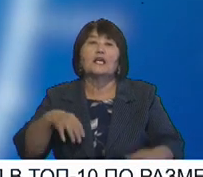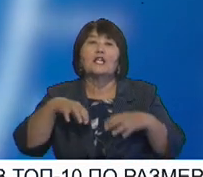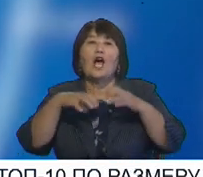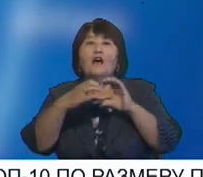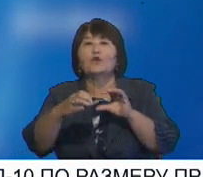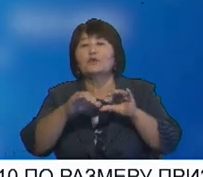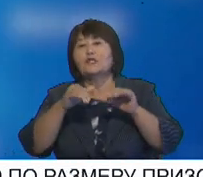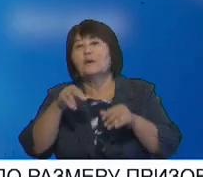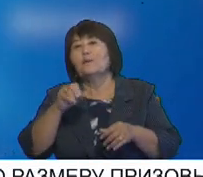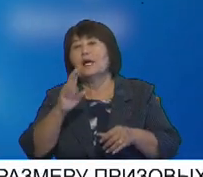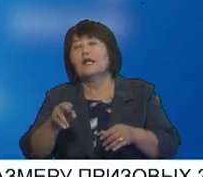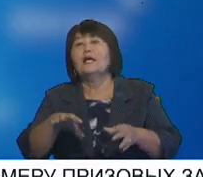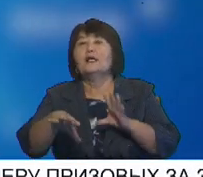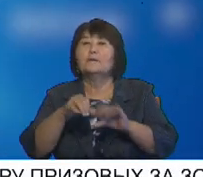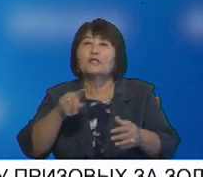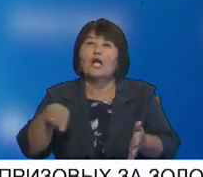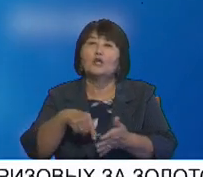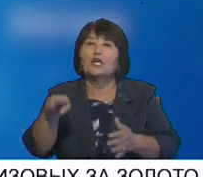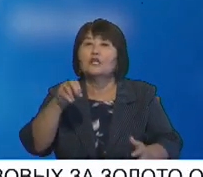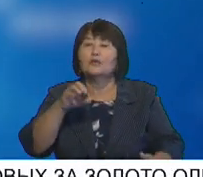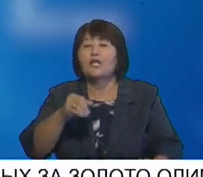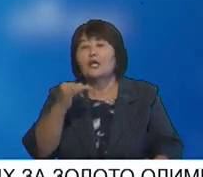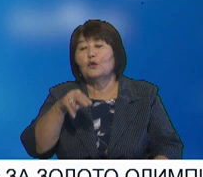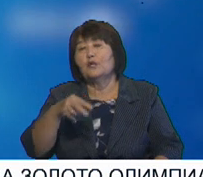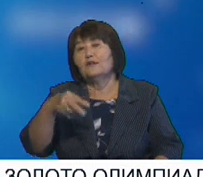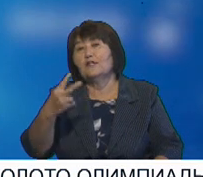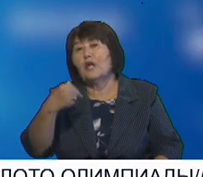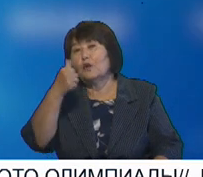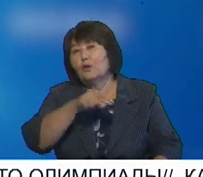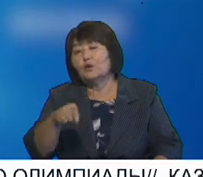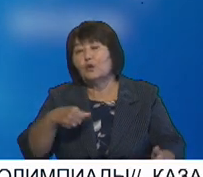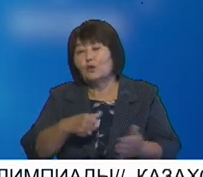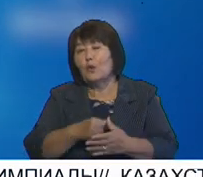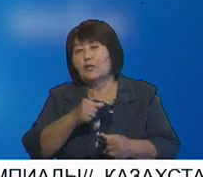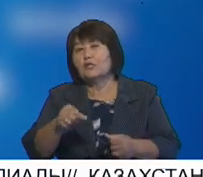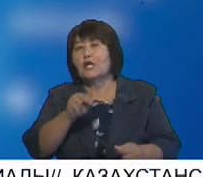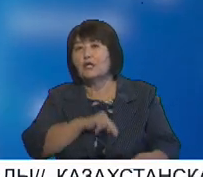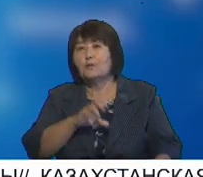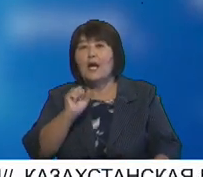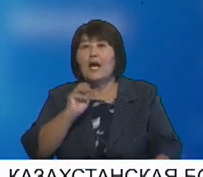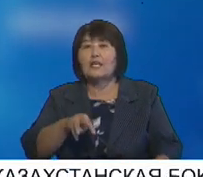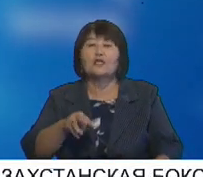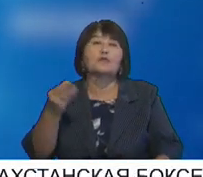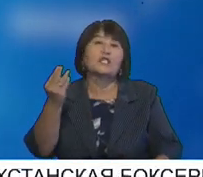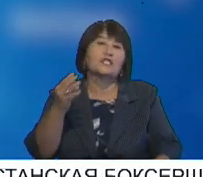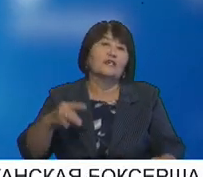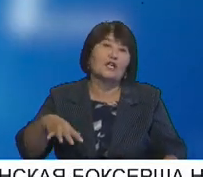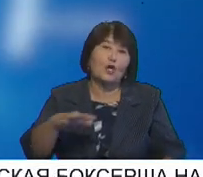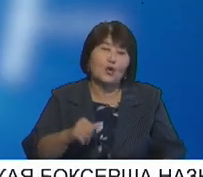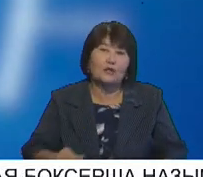избирался депутатом городского маслихата с июля 2022 года до назначения работал акимом ще илийского района